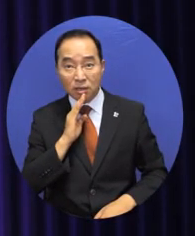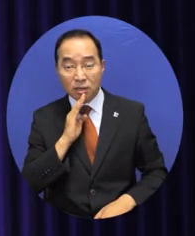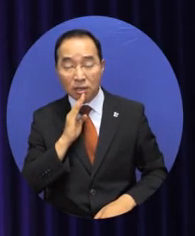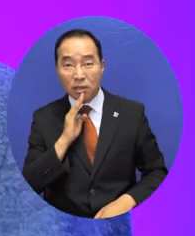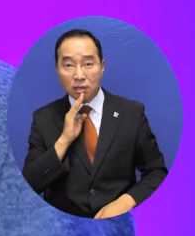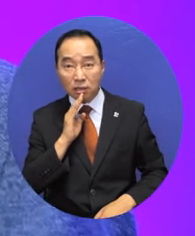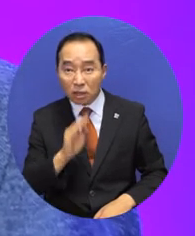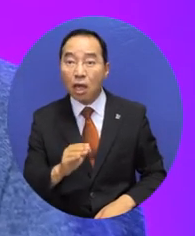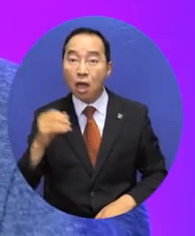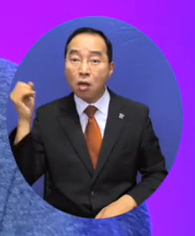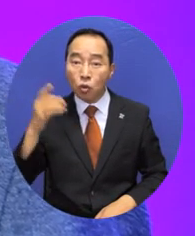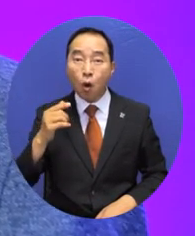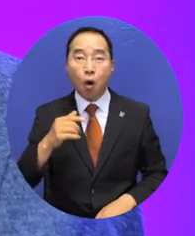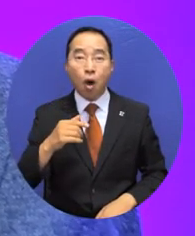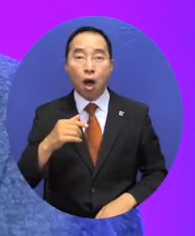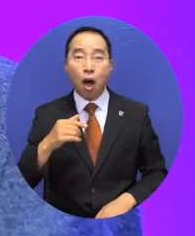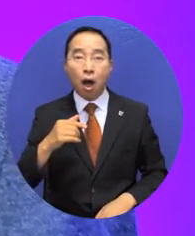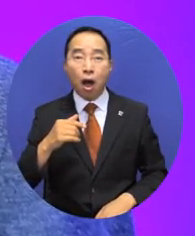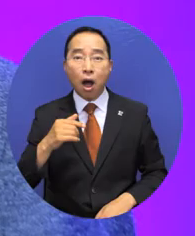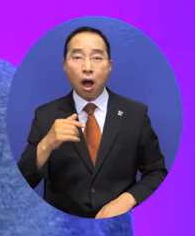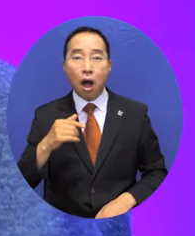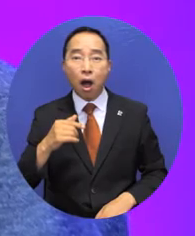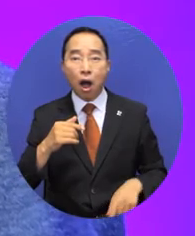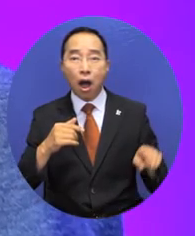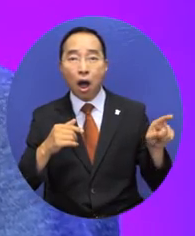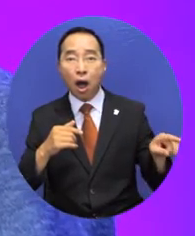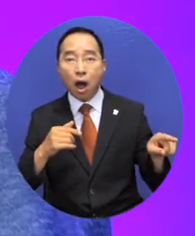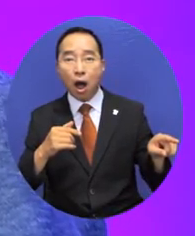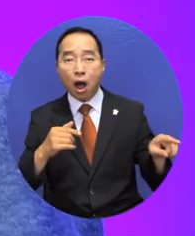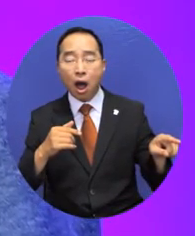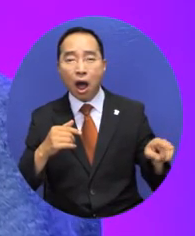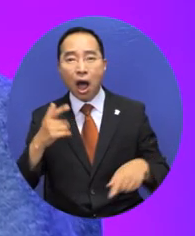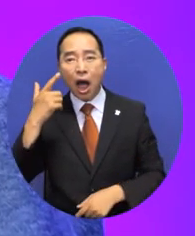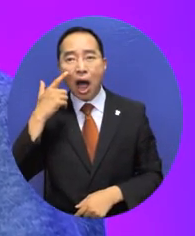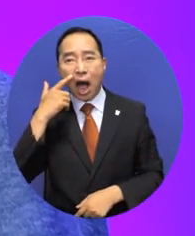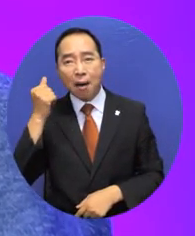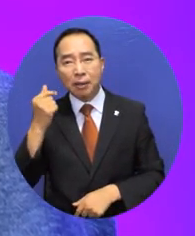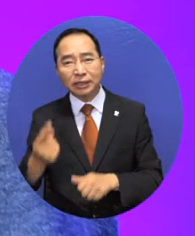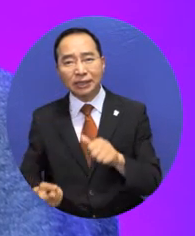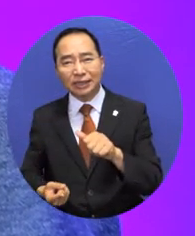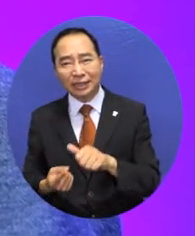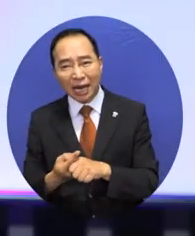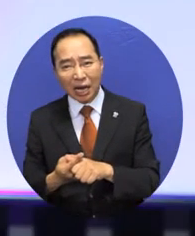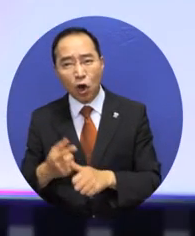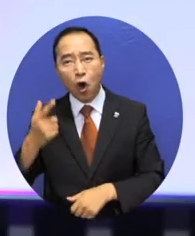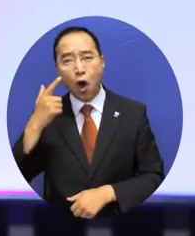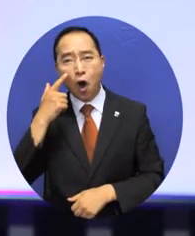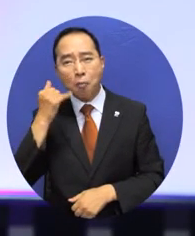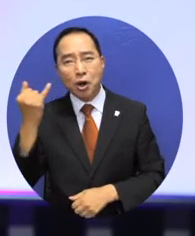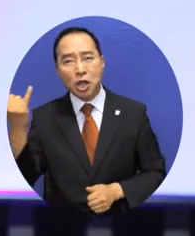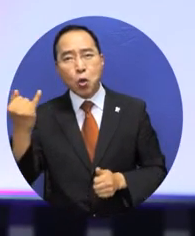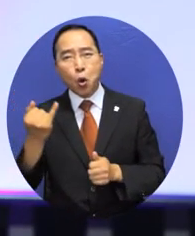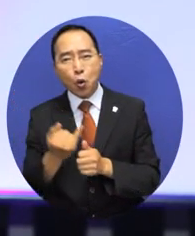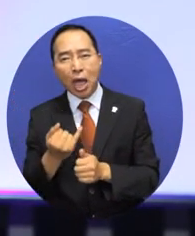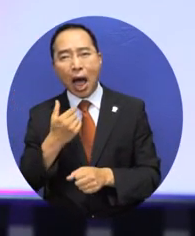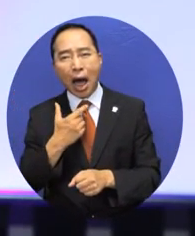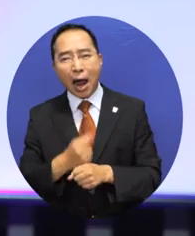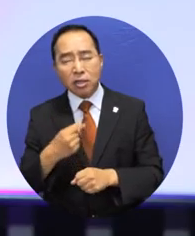욕망, 아버지를 살해하고 어머니와 결혼하려고 하는 그 욕망을 대신한 바로 자기